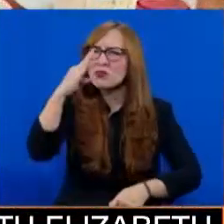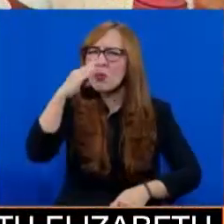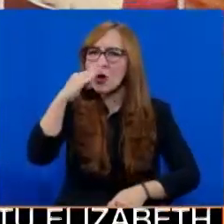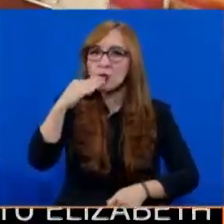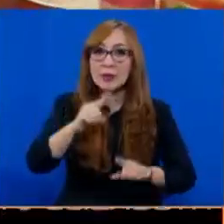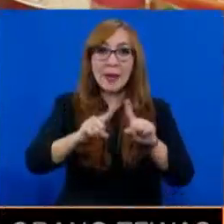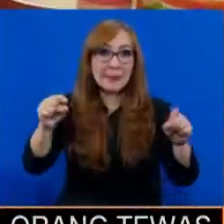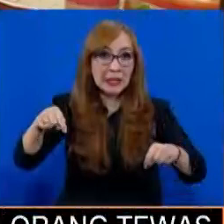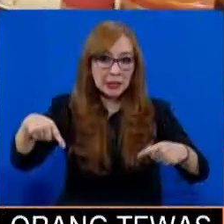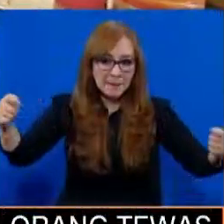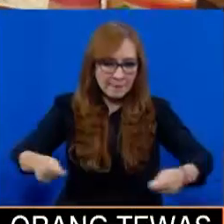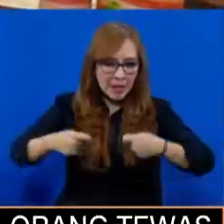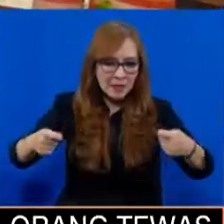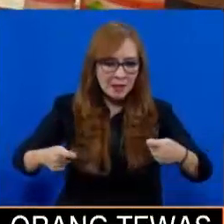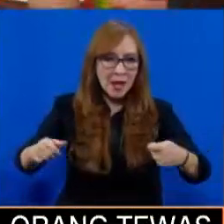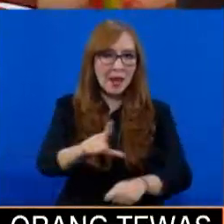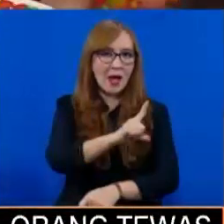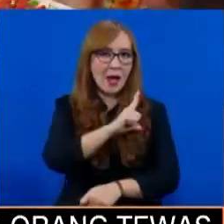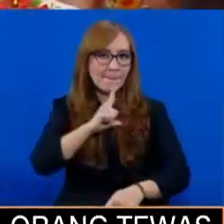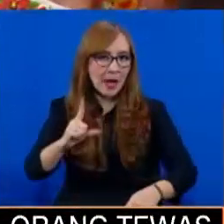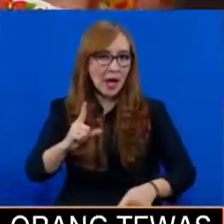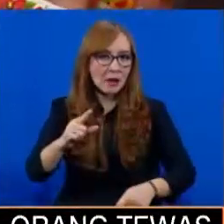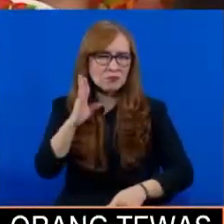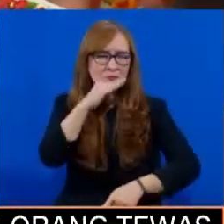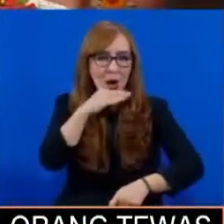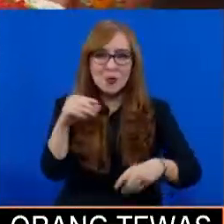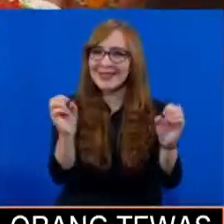sekali. Pakai nasi biar kenyang.